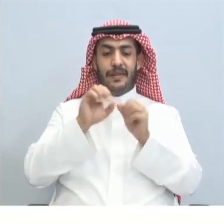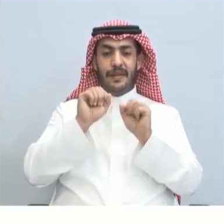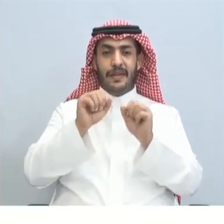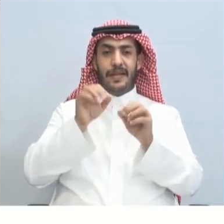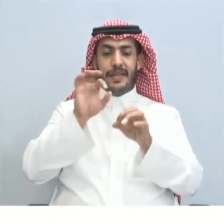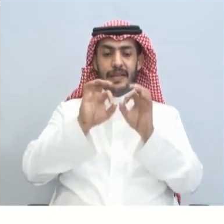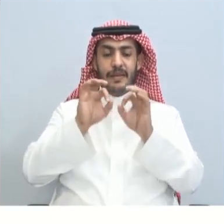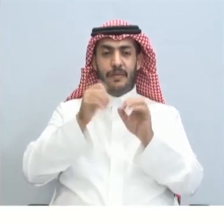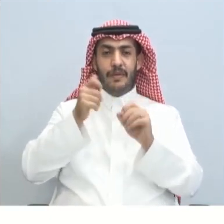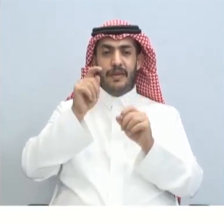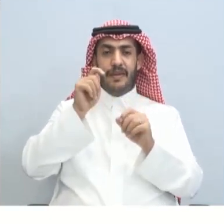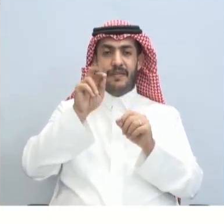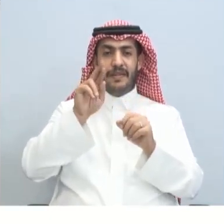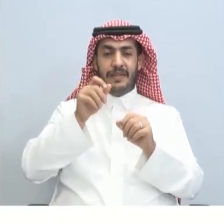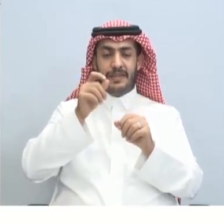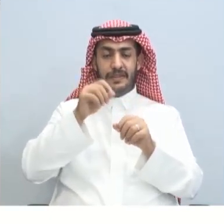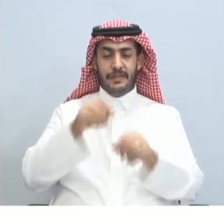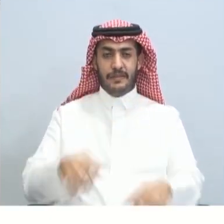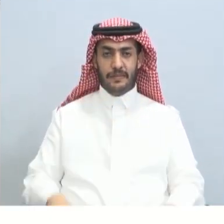خواصها الكيميائيه